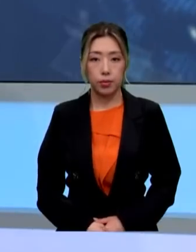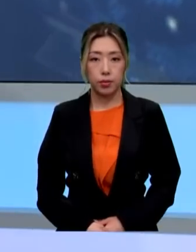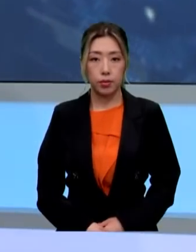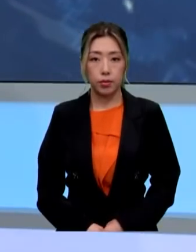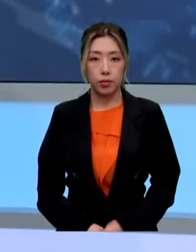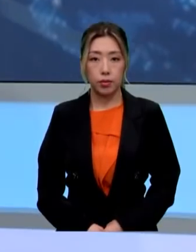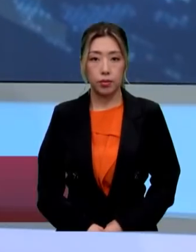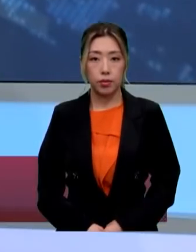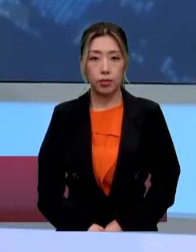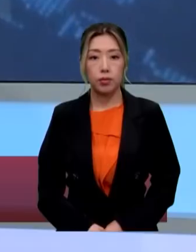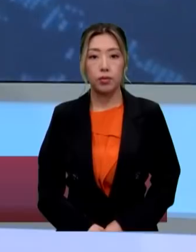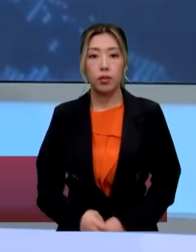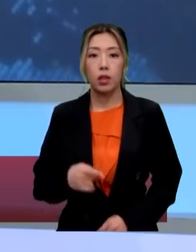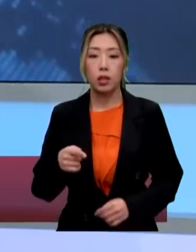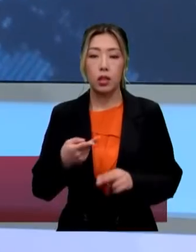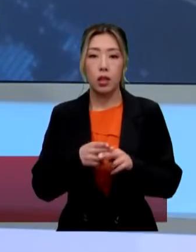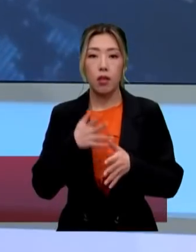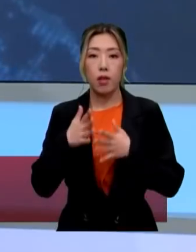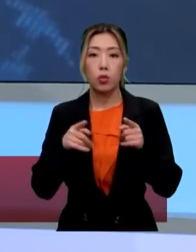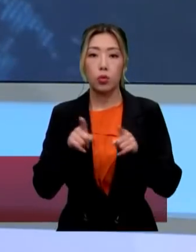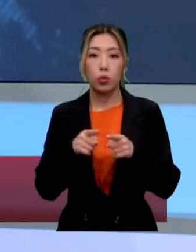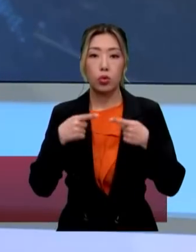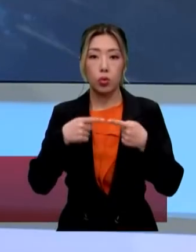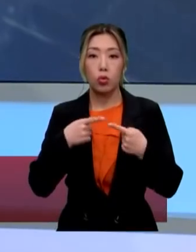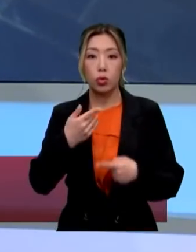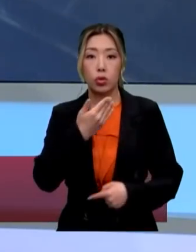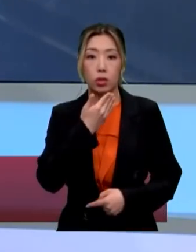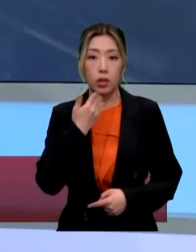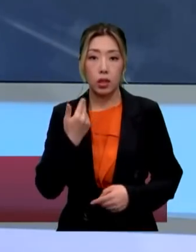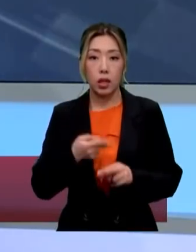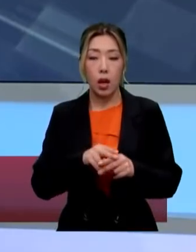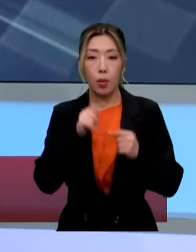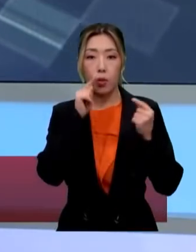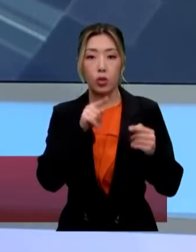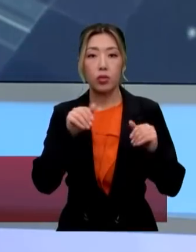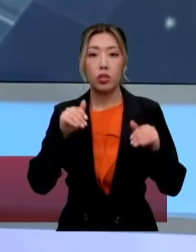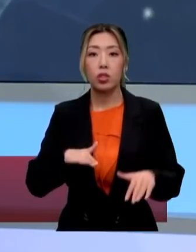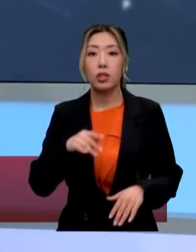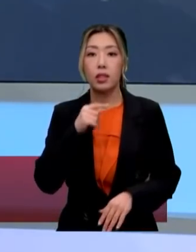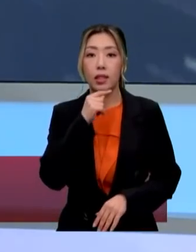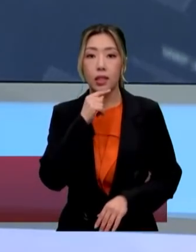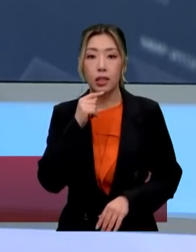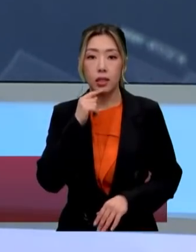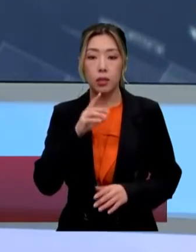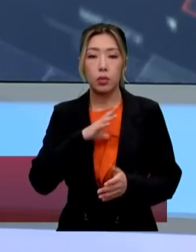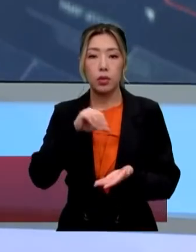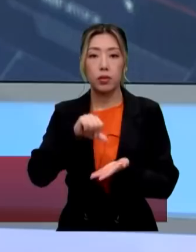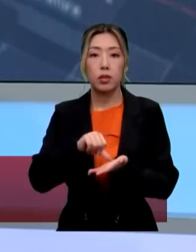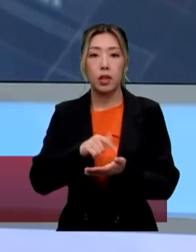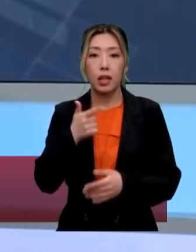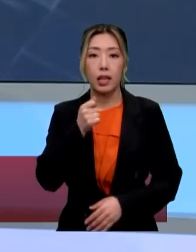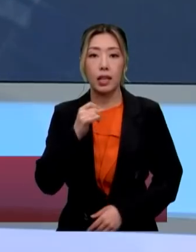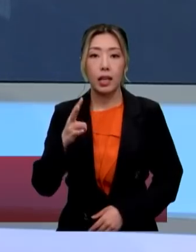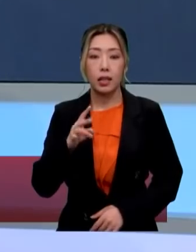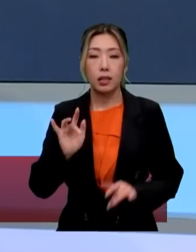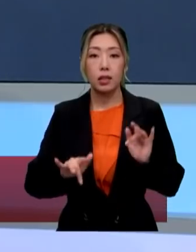Но здесь тоже никакой конкретики, по крайней мере, пока. Напротив, против решения России, выступил и генеральный секретарь ООН